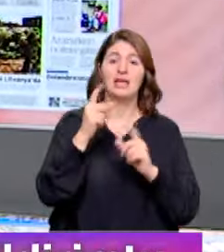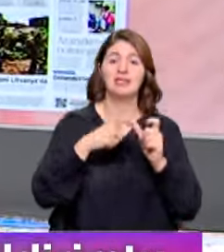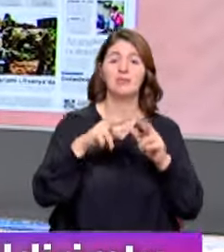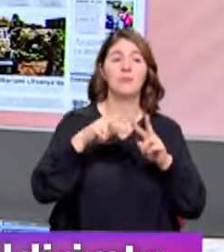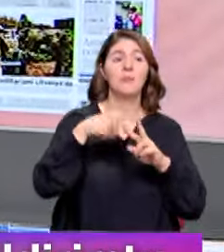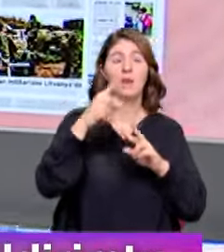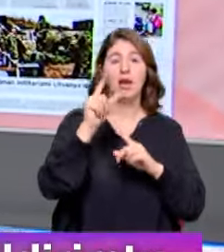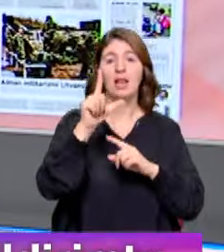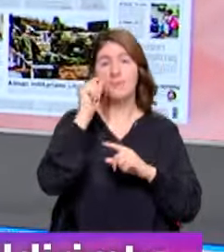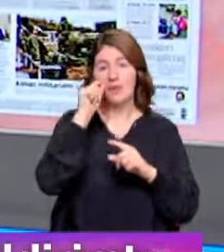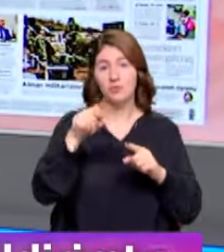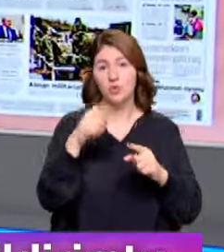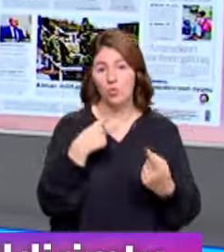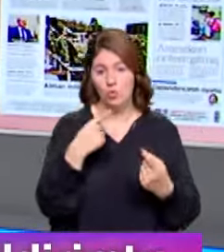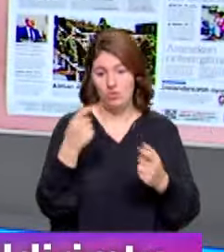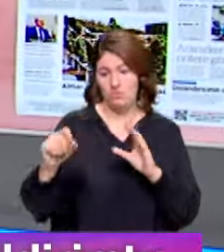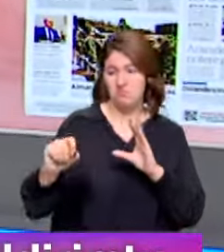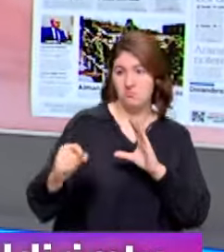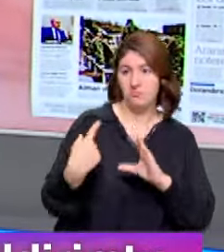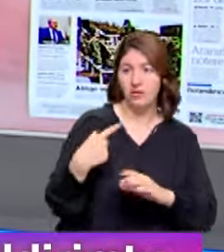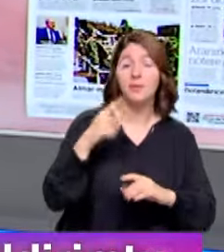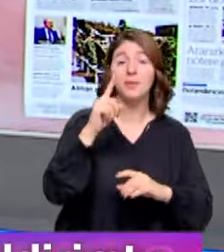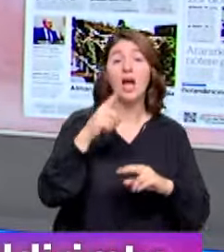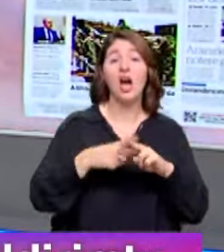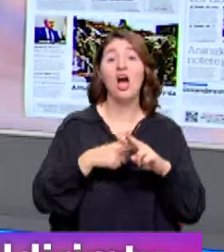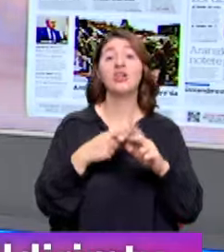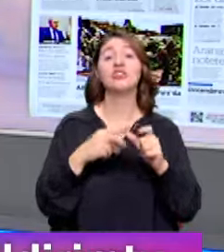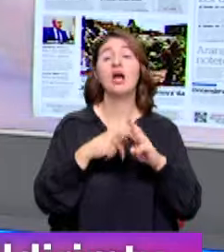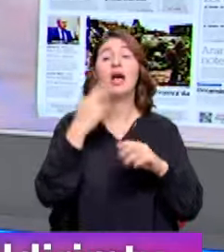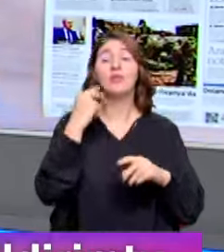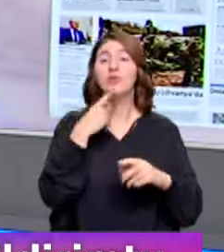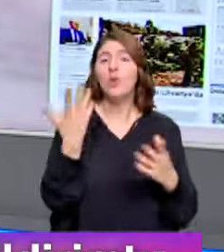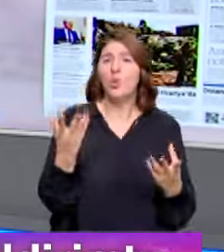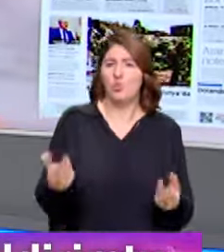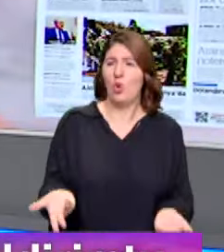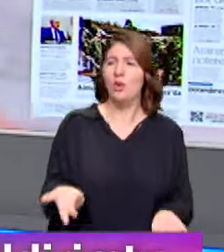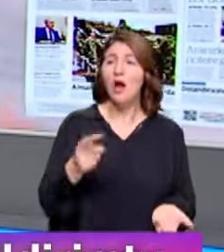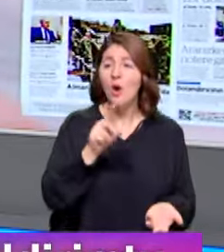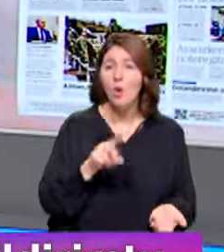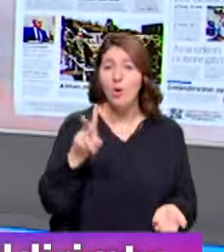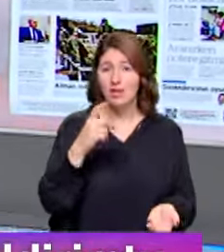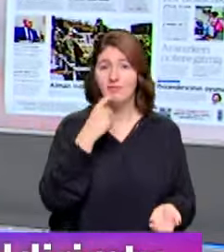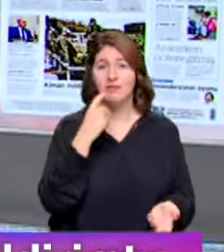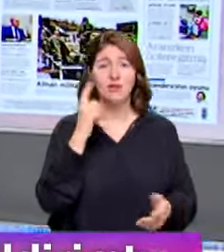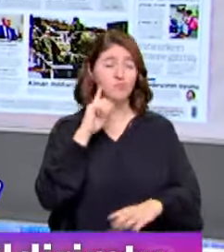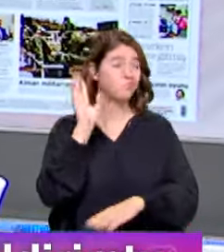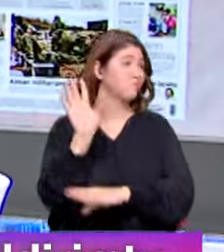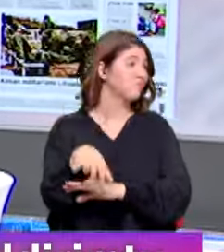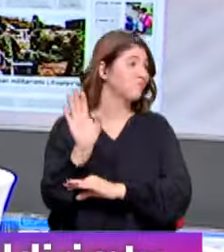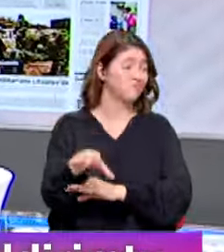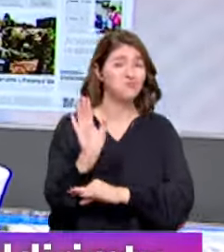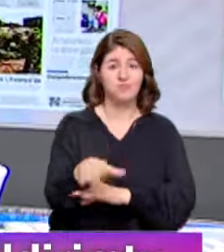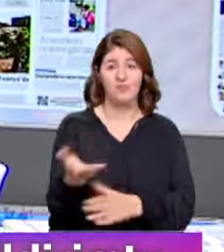gündeme getirdi. Bir de Ayşe Hanım diyor ki nasıl olur da diyor 17 yıl görmezden